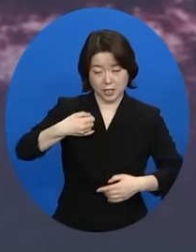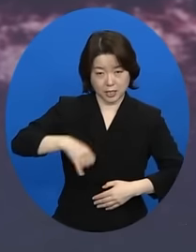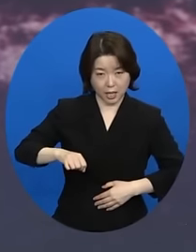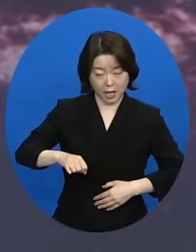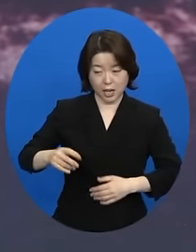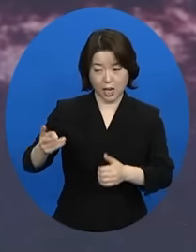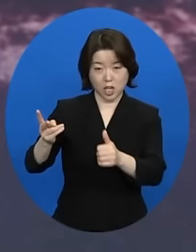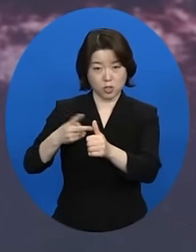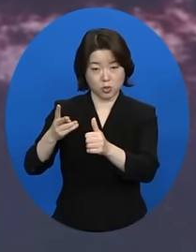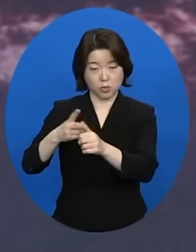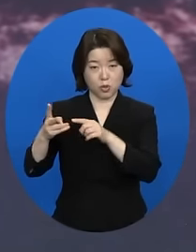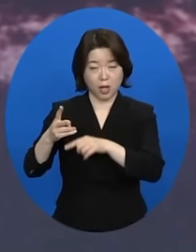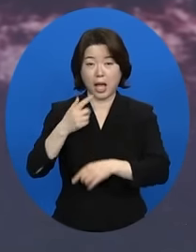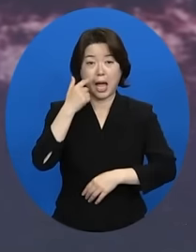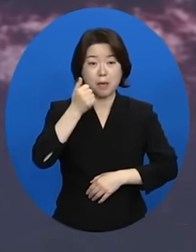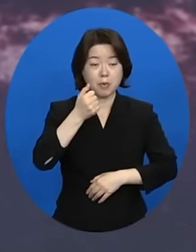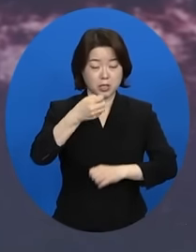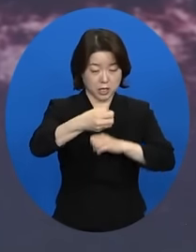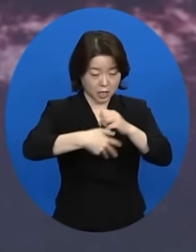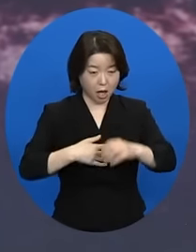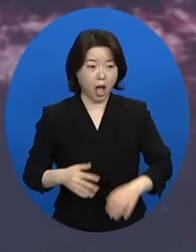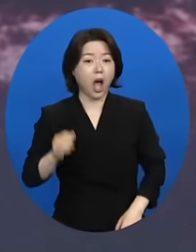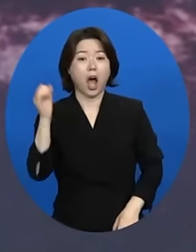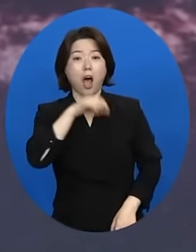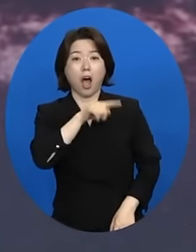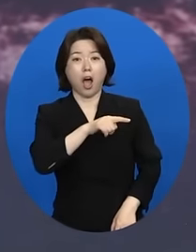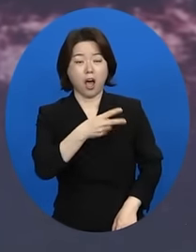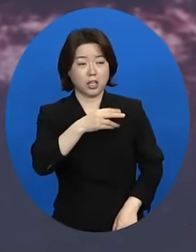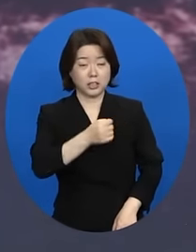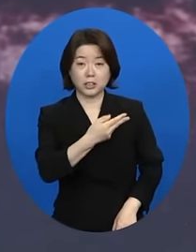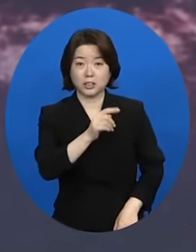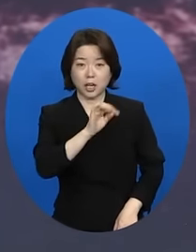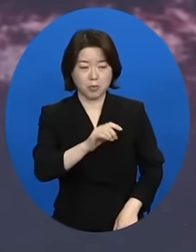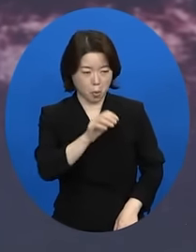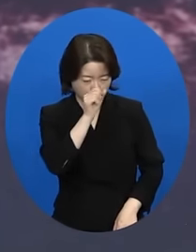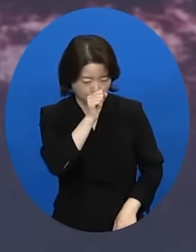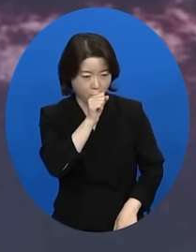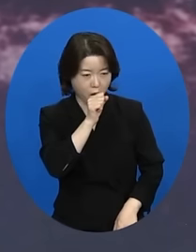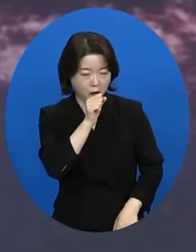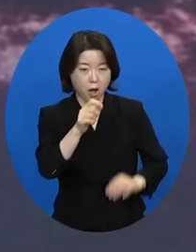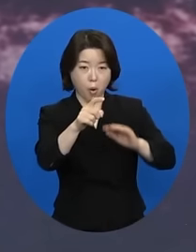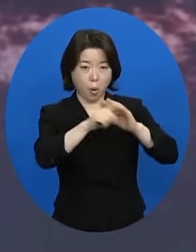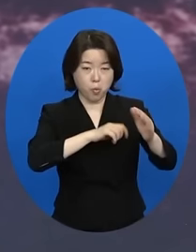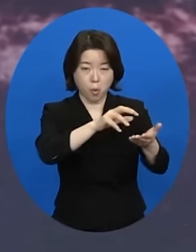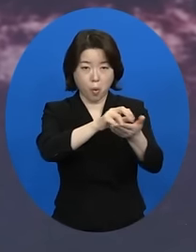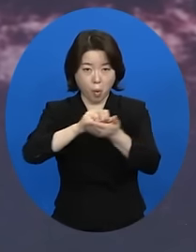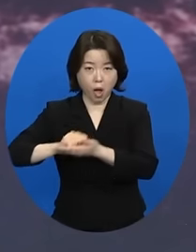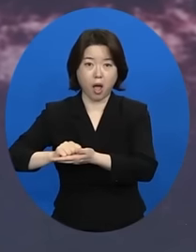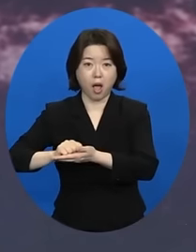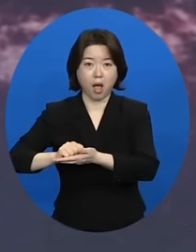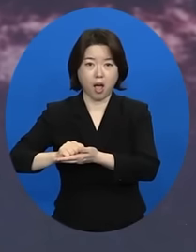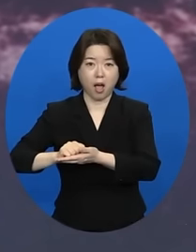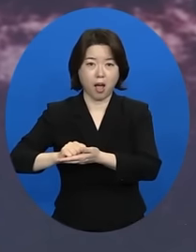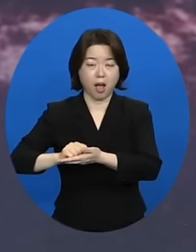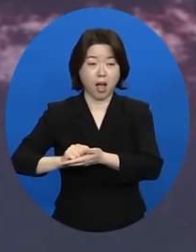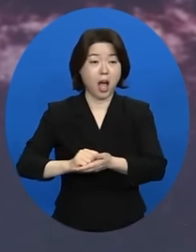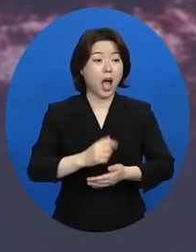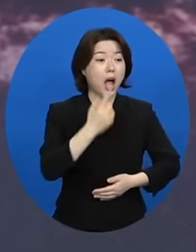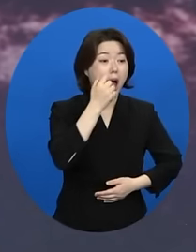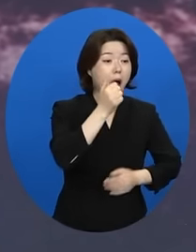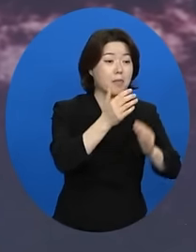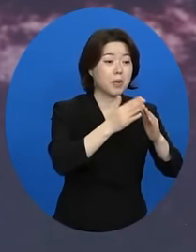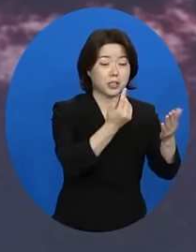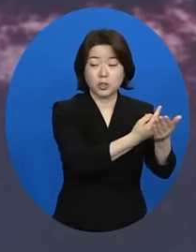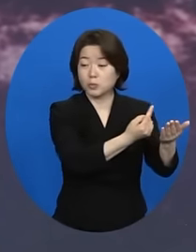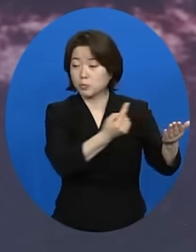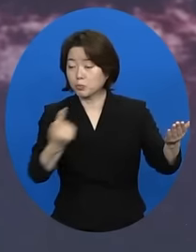아버지의 영향을 받고 아, 이 드라빔이 정말 신통방통한 거구나. 그러니까 훔치지 않았겠습니까? 떠날 때에 이것만은 두고